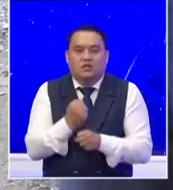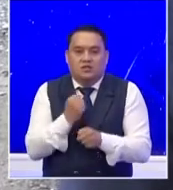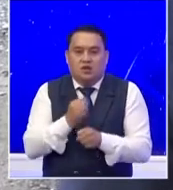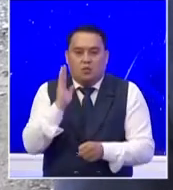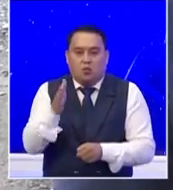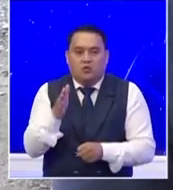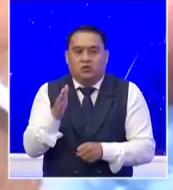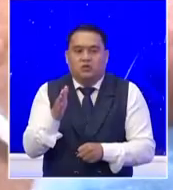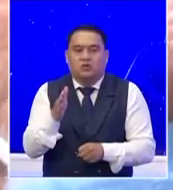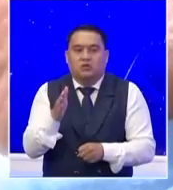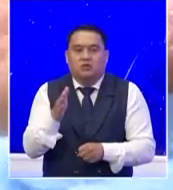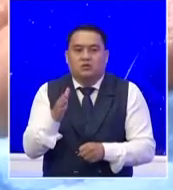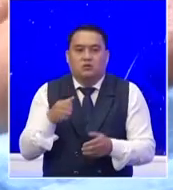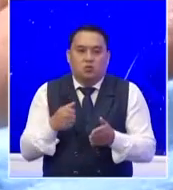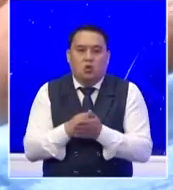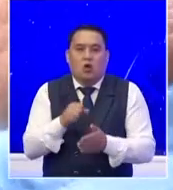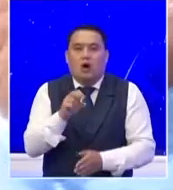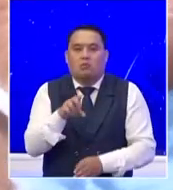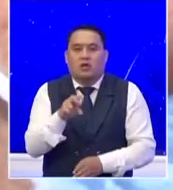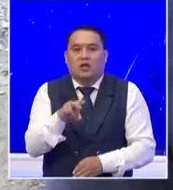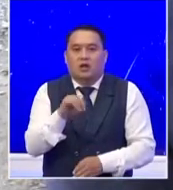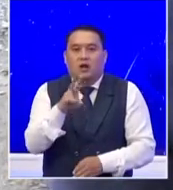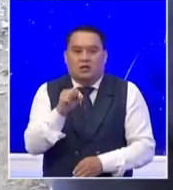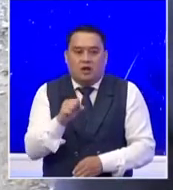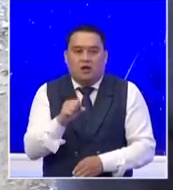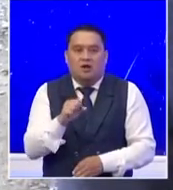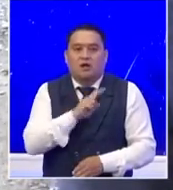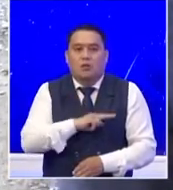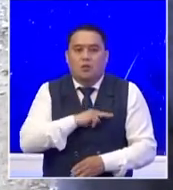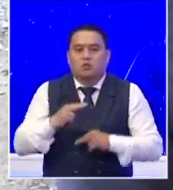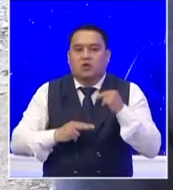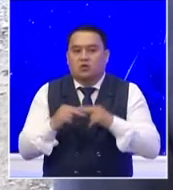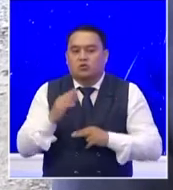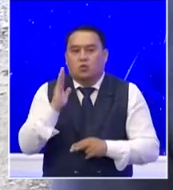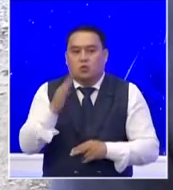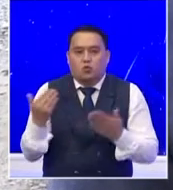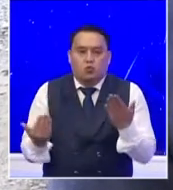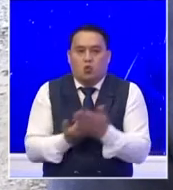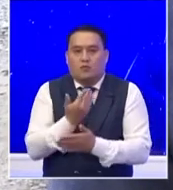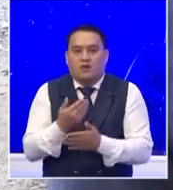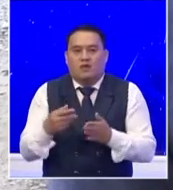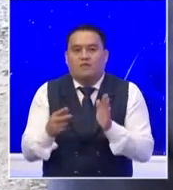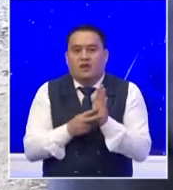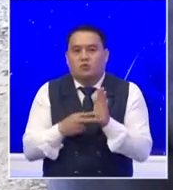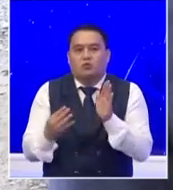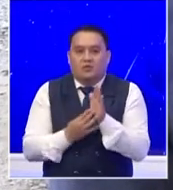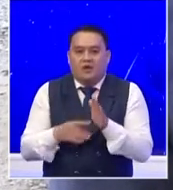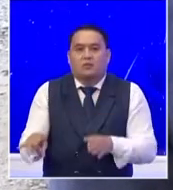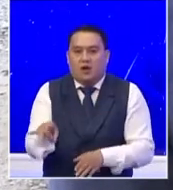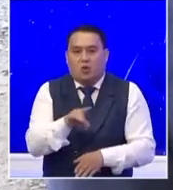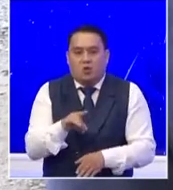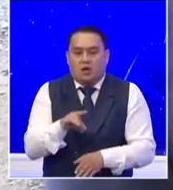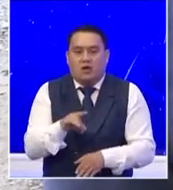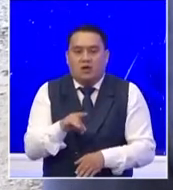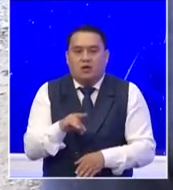от улицы Желтоксан до улицы Аблайхана. Помимо ремонта дорог, предусмотрено строительство дорог в новом 8-9 микрорайоне.